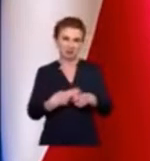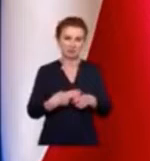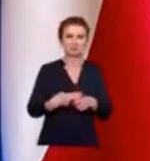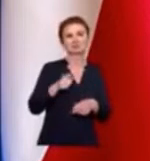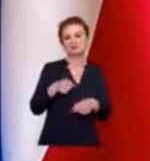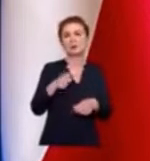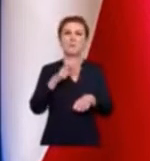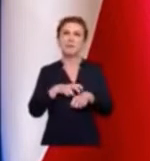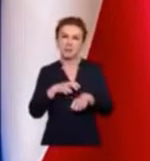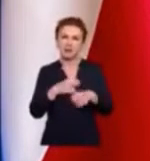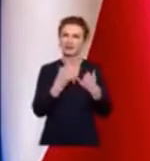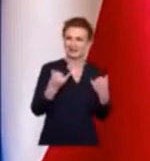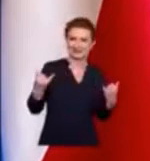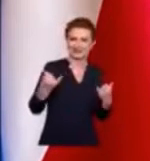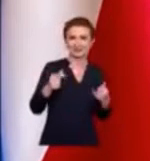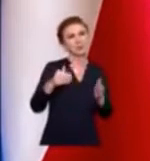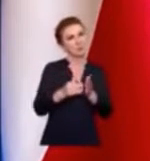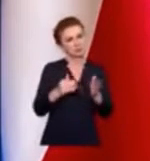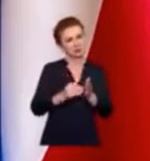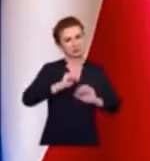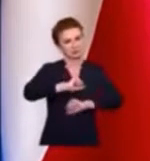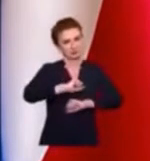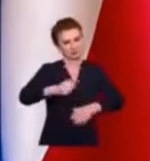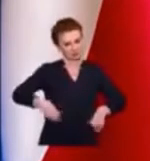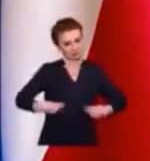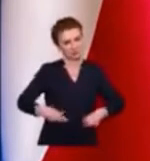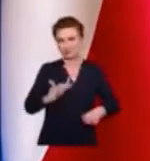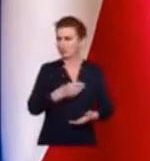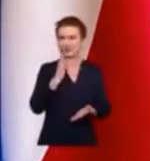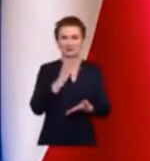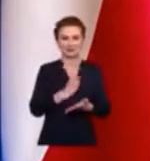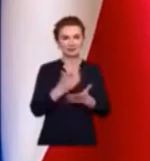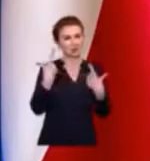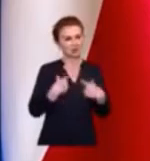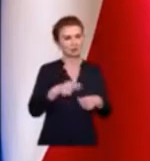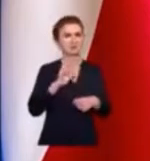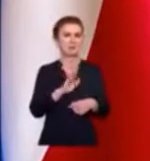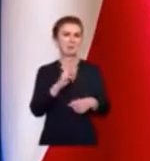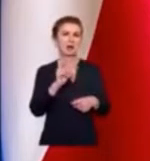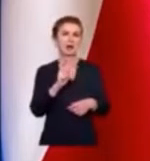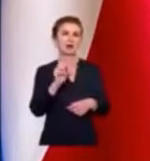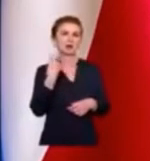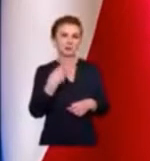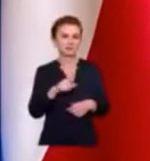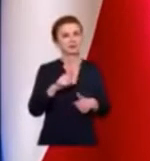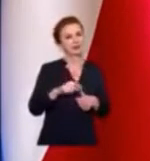ochronić ich zdrowie na przyszłość, nie tylko pacjentom z COVID-em, ale wszystkim pacjentom w Polsce. Szanowni